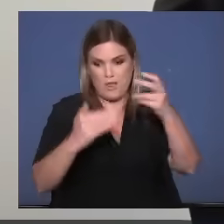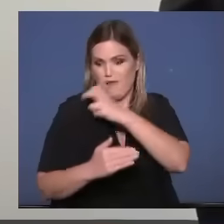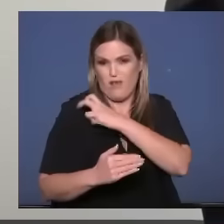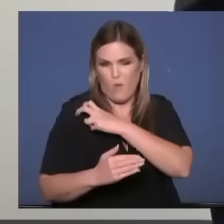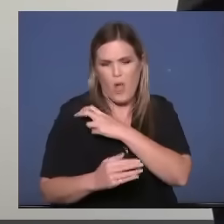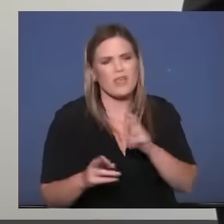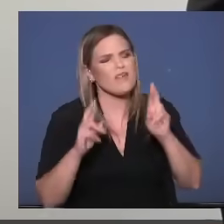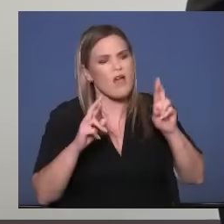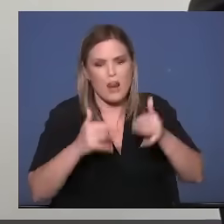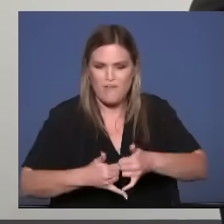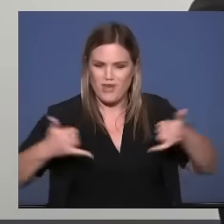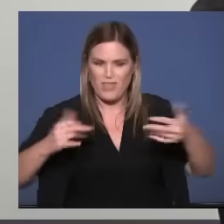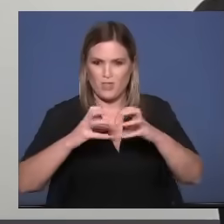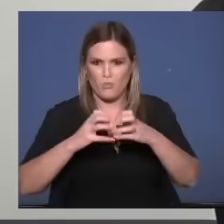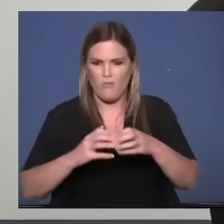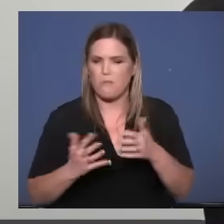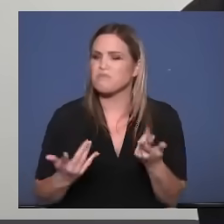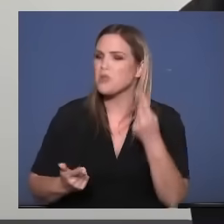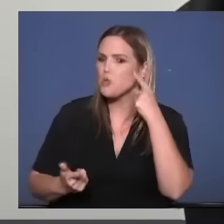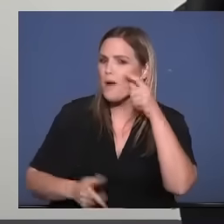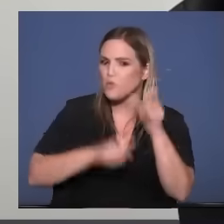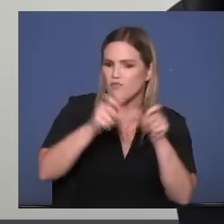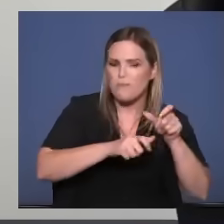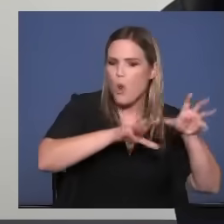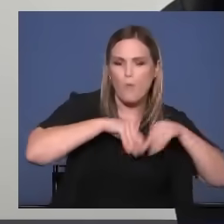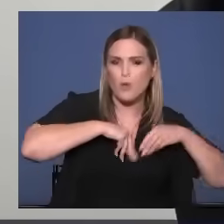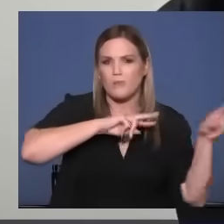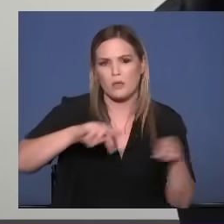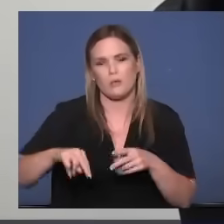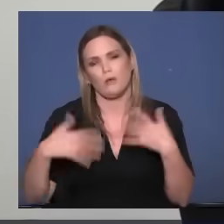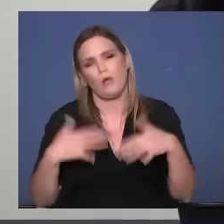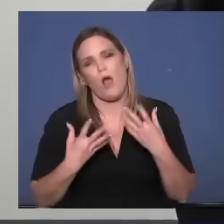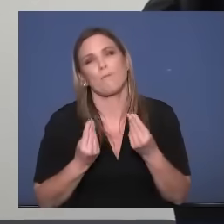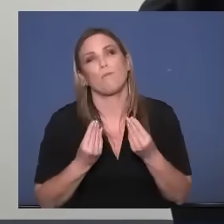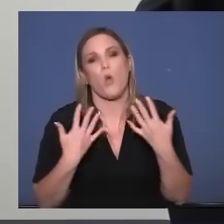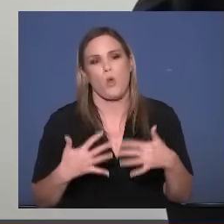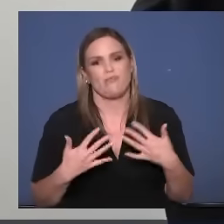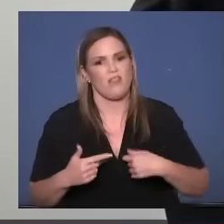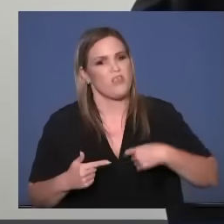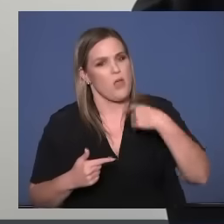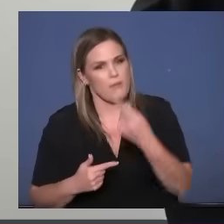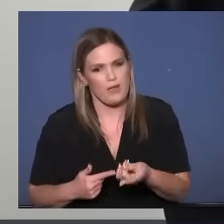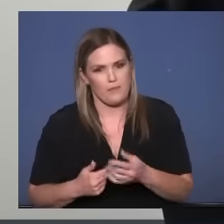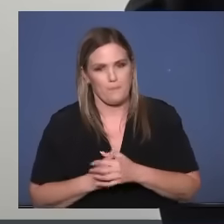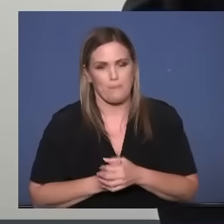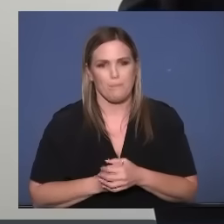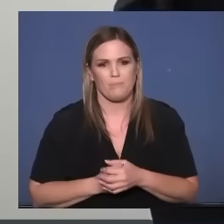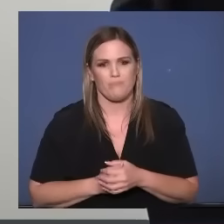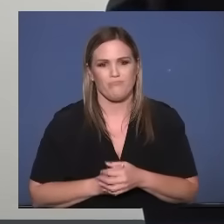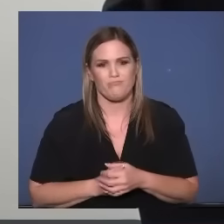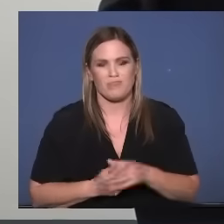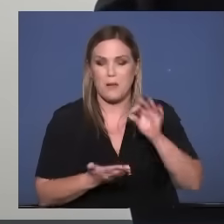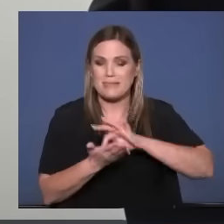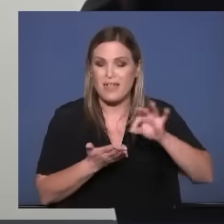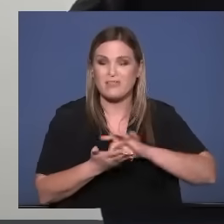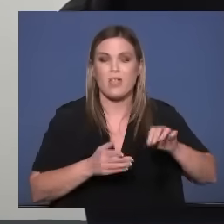מתושבים שהם לא מוכנים לחזור למטולה או המון המון המון אני אומר את זה ואני אומר את זה לכל משרדי הממשלה